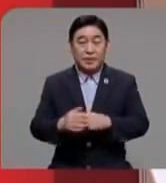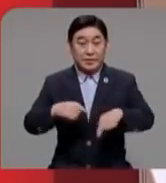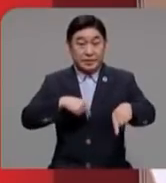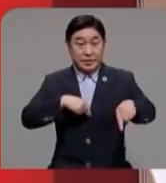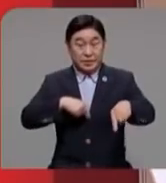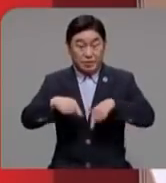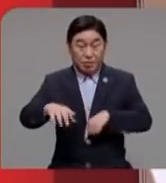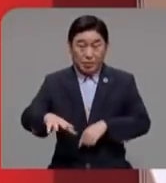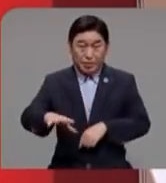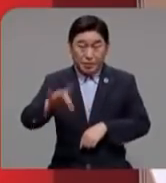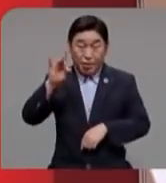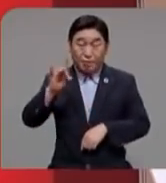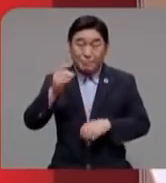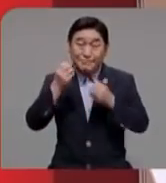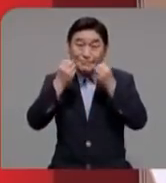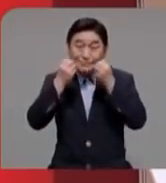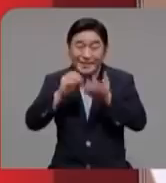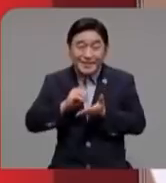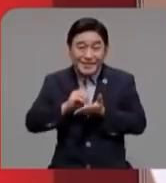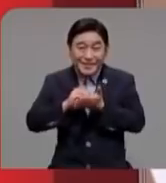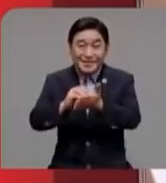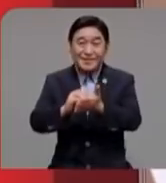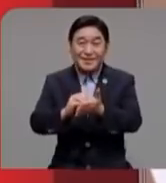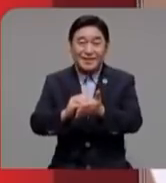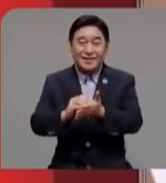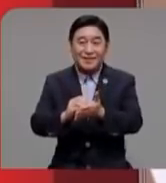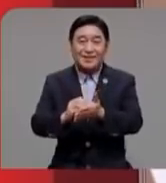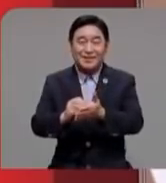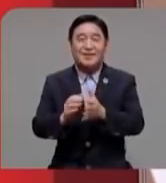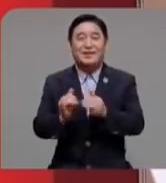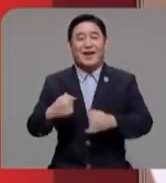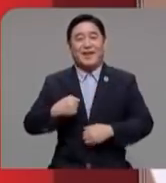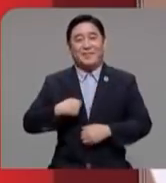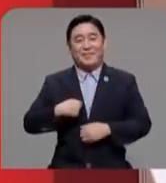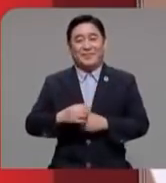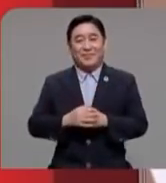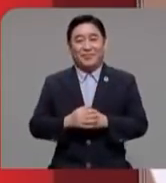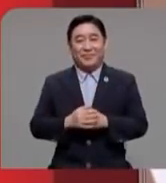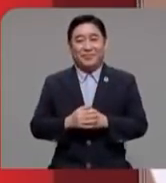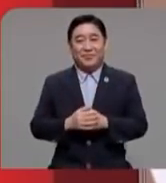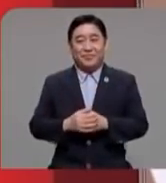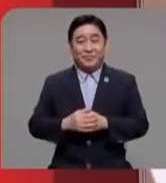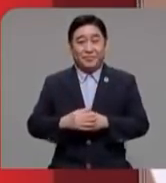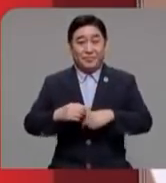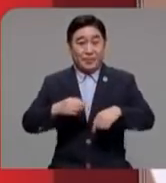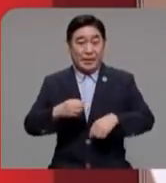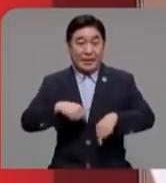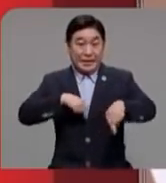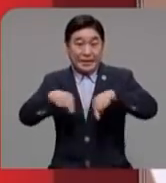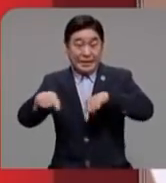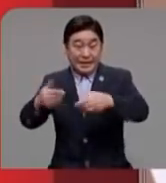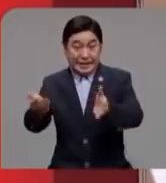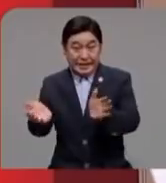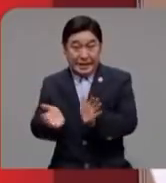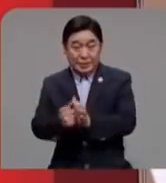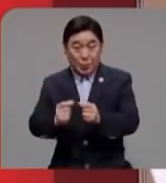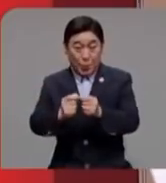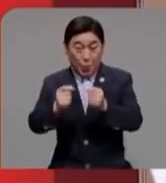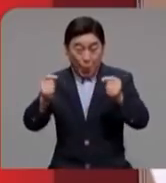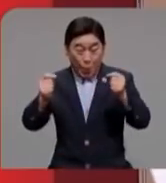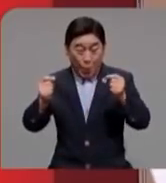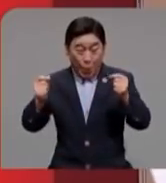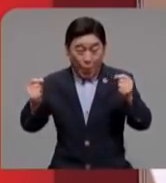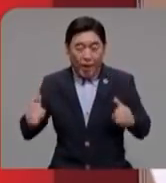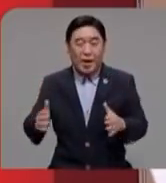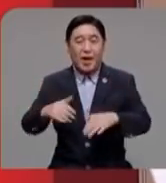처음 이제 신인 아니겠습니까? 그리고 우리 당에서 이제 오래 그 정치를